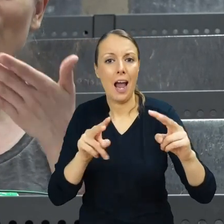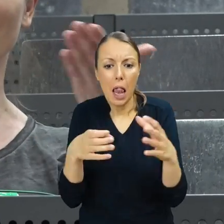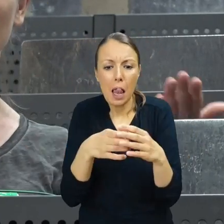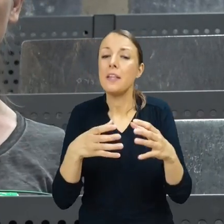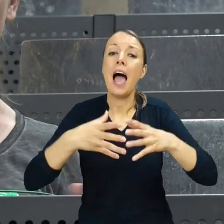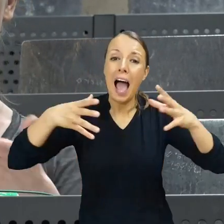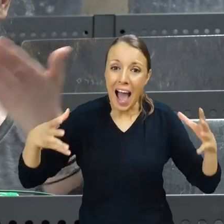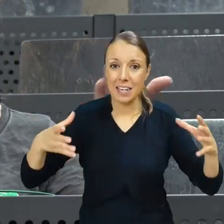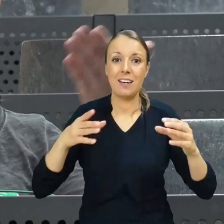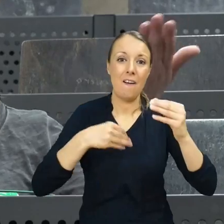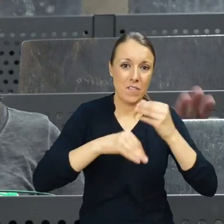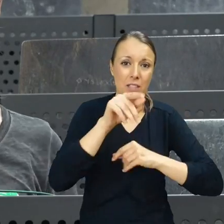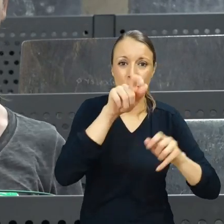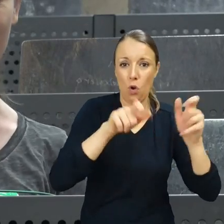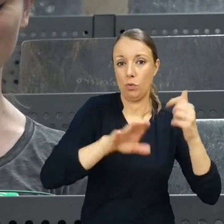więcej przedstawicieli,